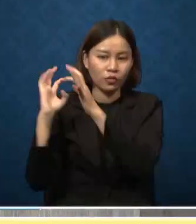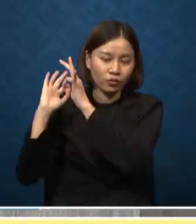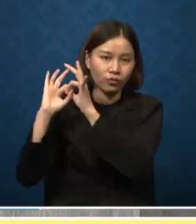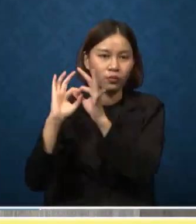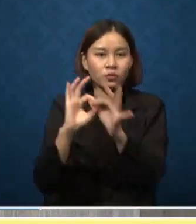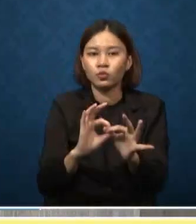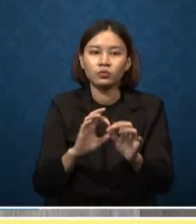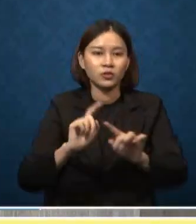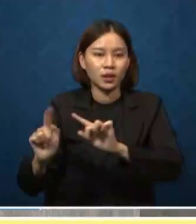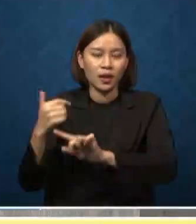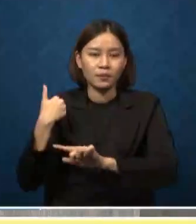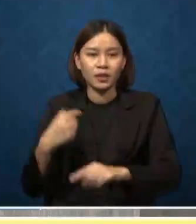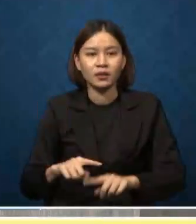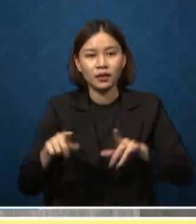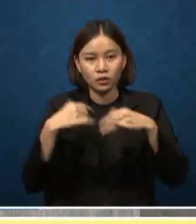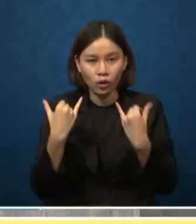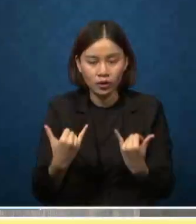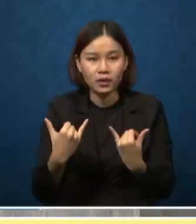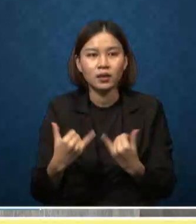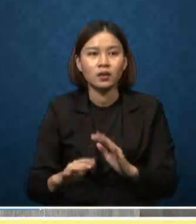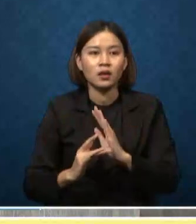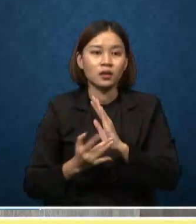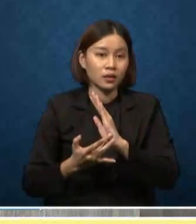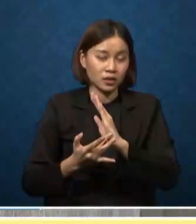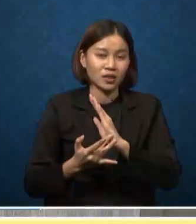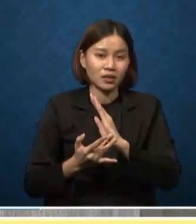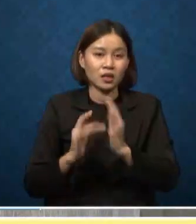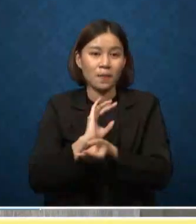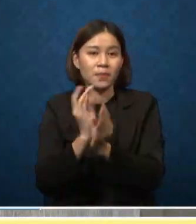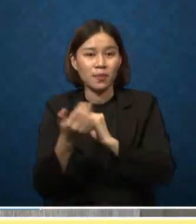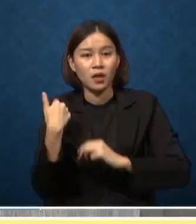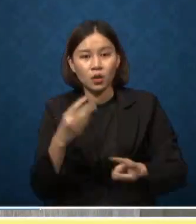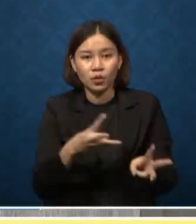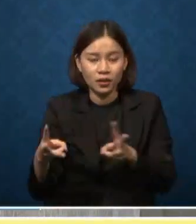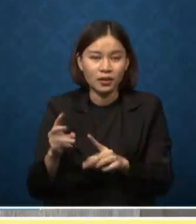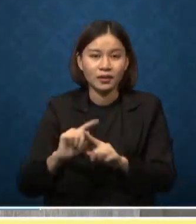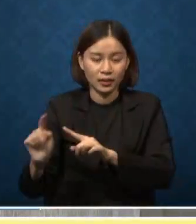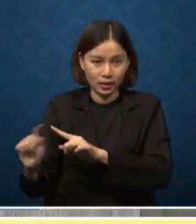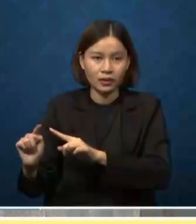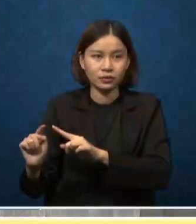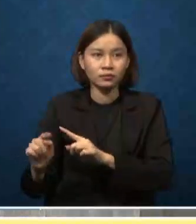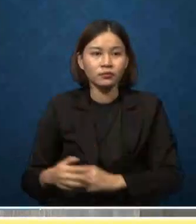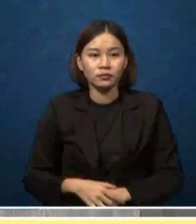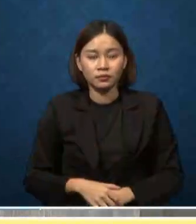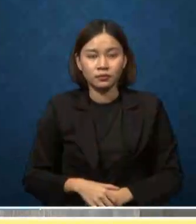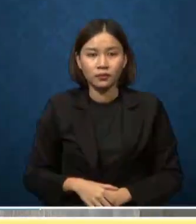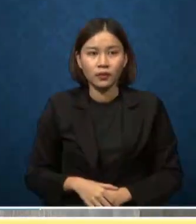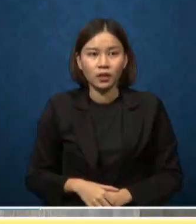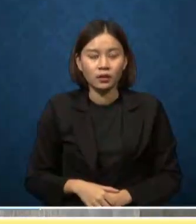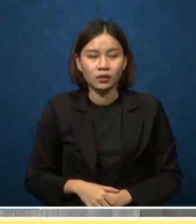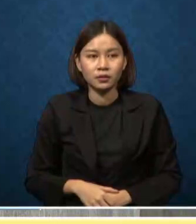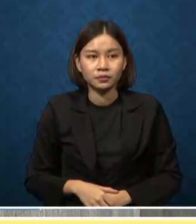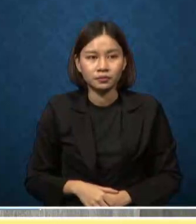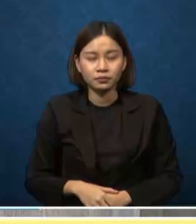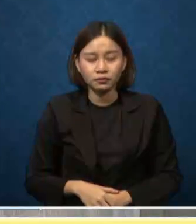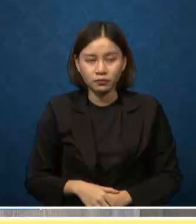แต่ว่าณเวลานี้ในยุคดิจิทัลเราควรจะมีมีช่องทางการมีส่วนร่วมและเราควรจะหยิบยกในเรื่อง